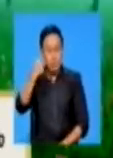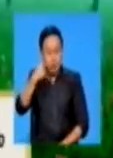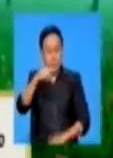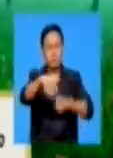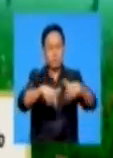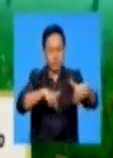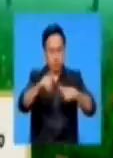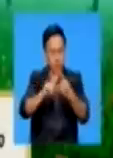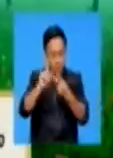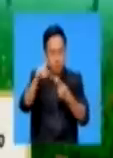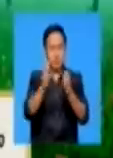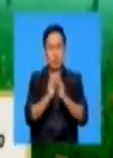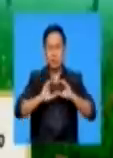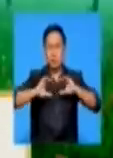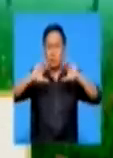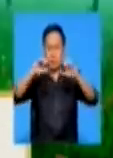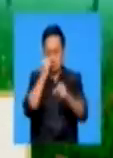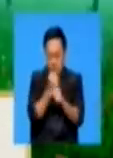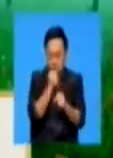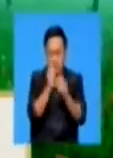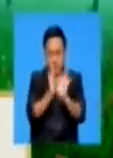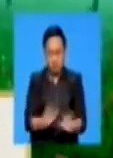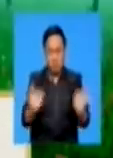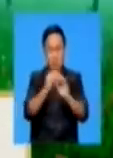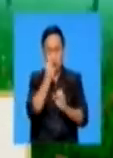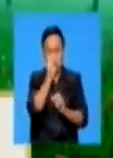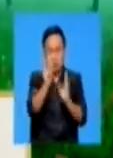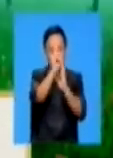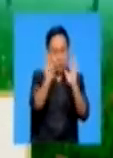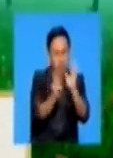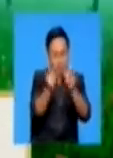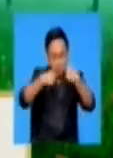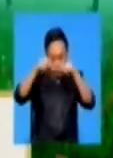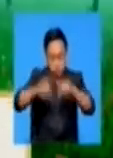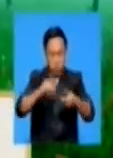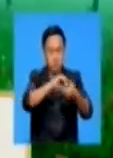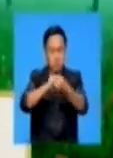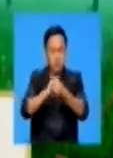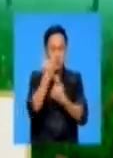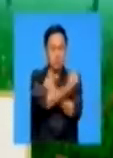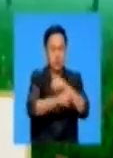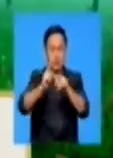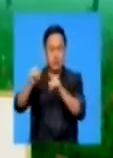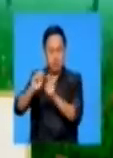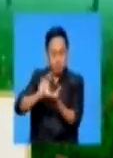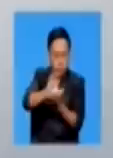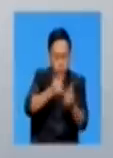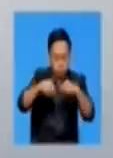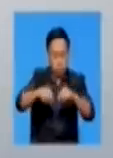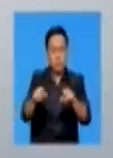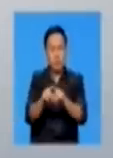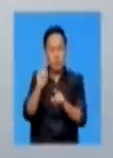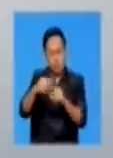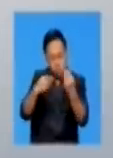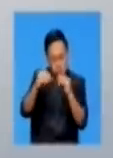แต่ทั้งนี้ก็ต้องไม่ไปละเมิดพันธสัญญาของคนอื่นเขาด้วยกับต่างชาติที่เราต้องมีการค้าการลงทุนร่วมกันนะครับในเรื่องของการเพิ่